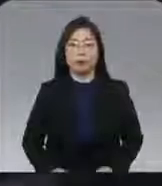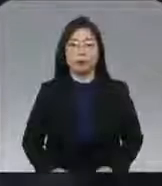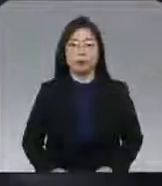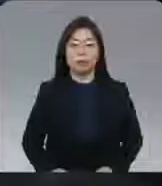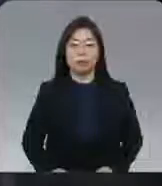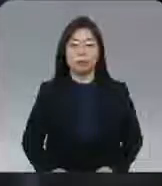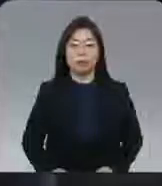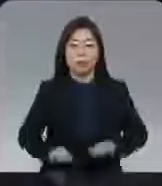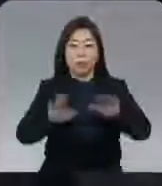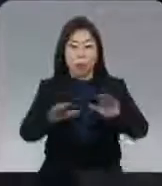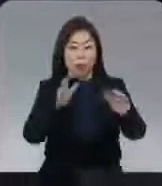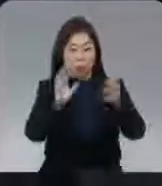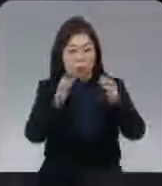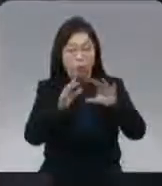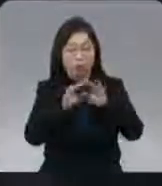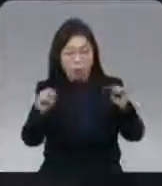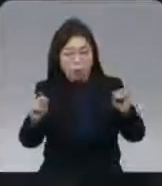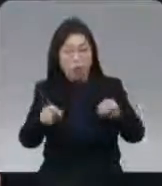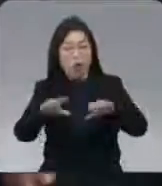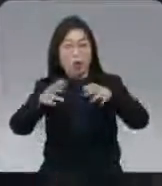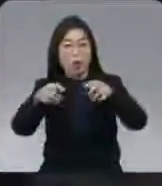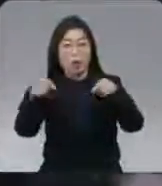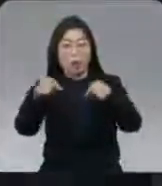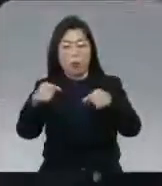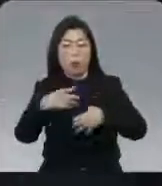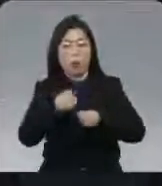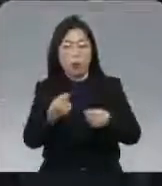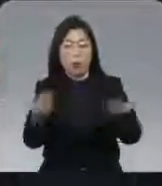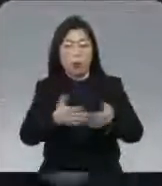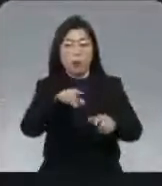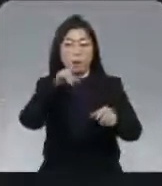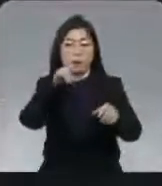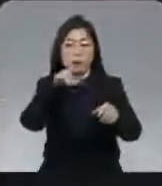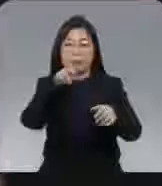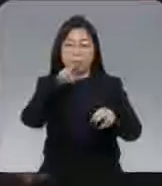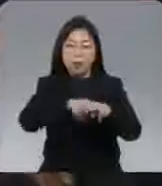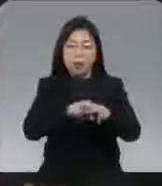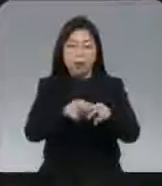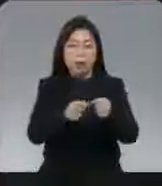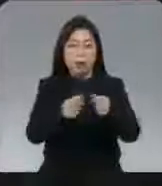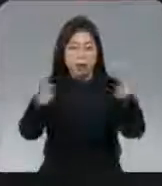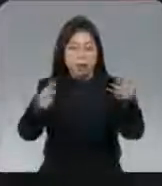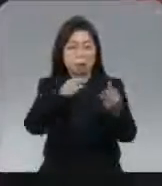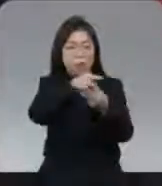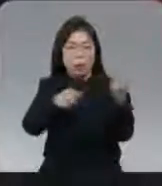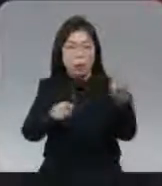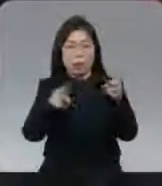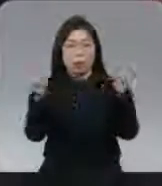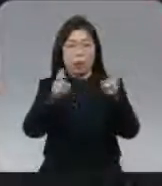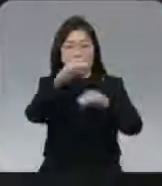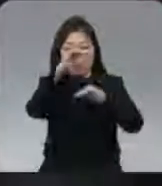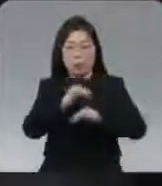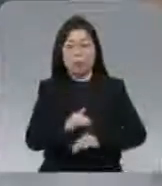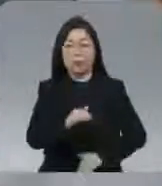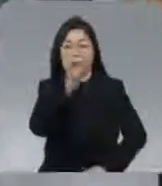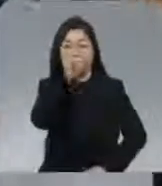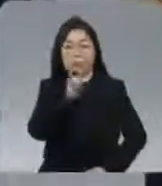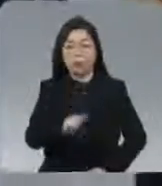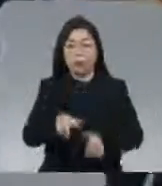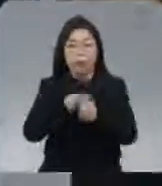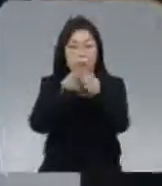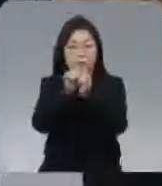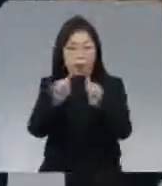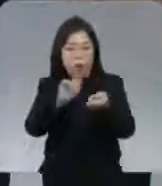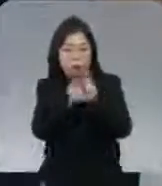Em xin chân lượng đầu tiên trên truyền hình có sự tham gia của 4 ứng cử viên tổng thống là ứng cử viên Đảng Dân chủ đồng hành y chang your